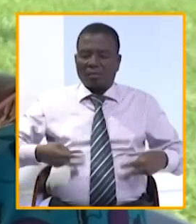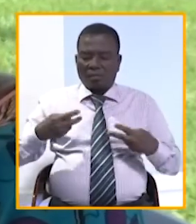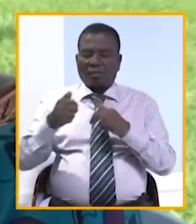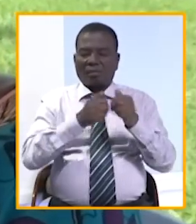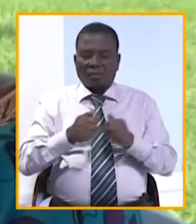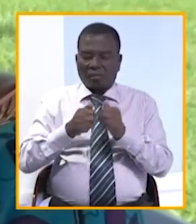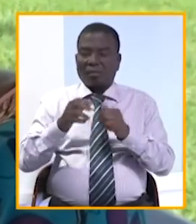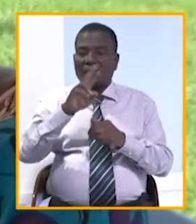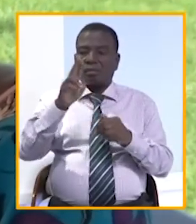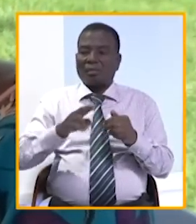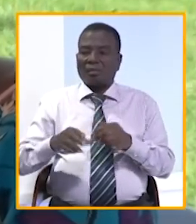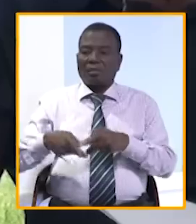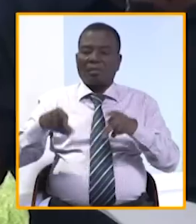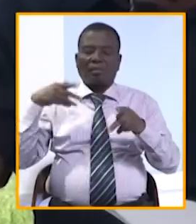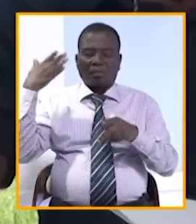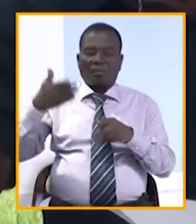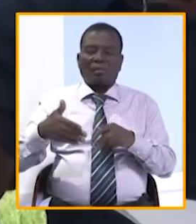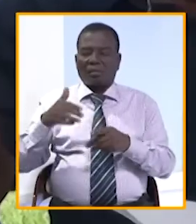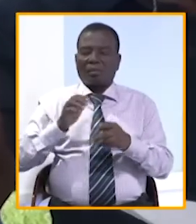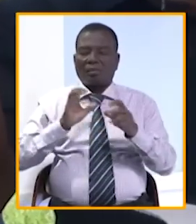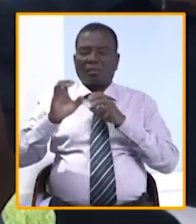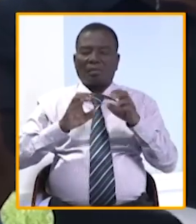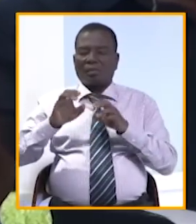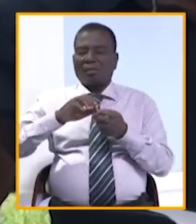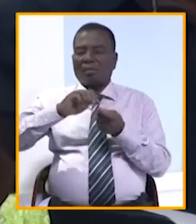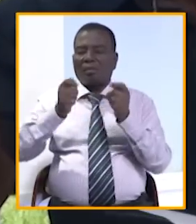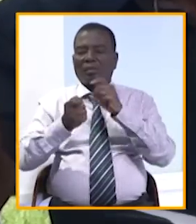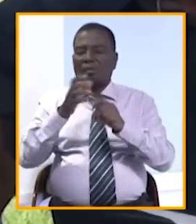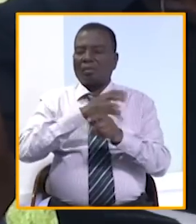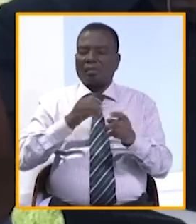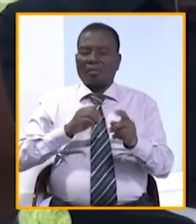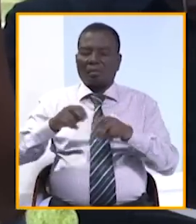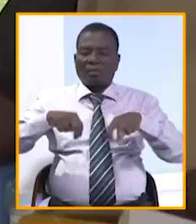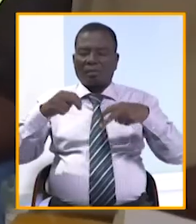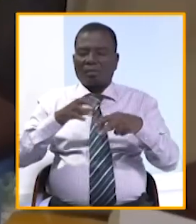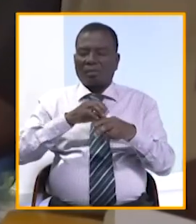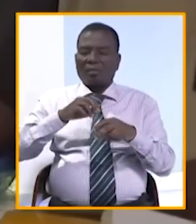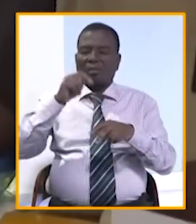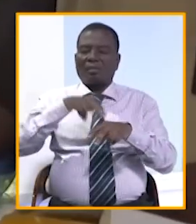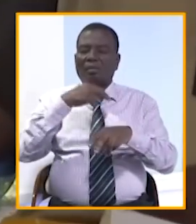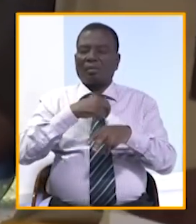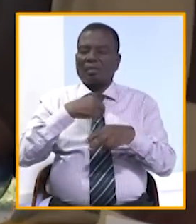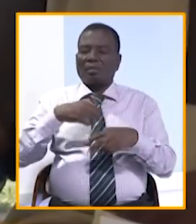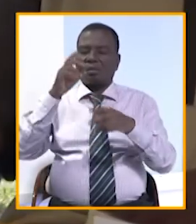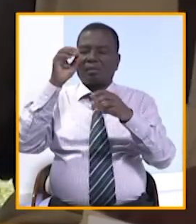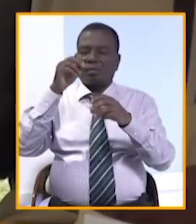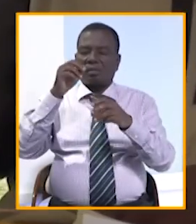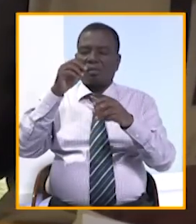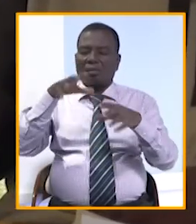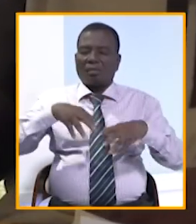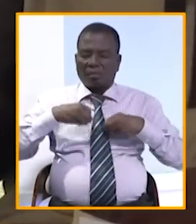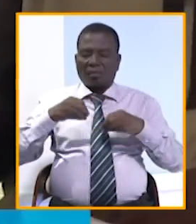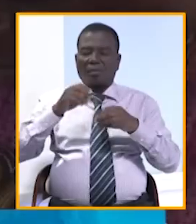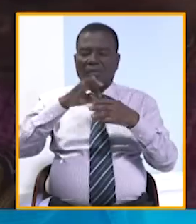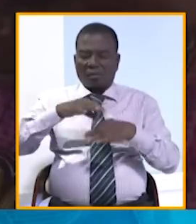Les résolutions permettront la communication, l'échange d'informations et surtout d'évaluer le niveau de paix. Les participants ont adopté un esprit de